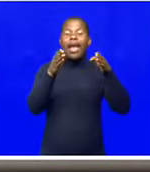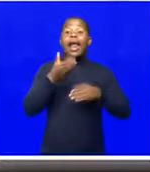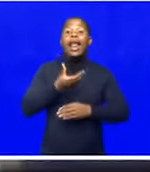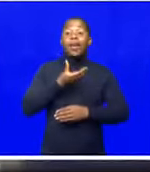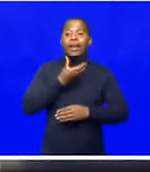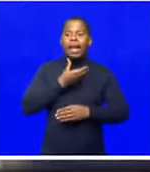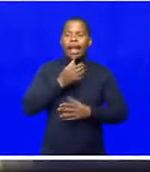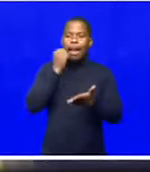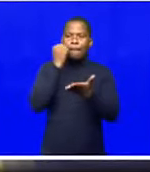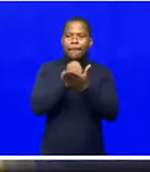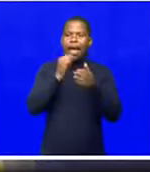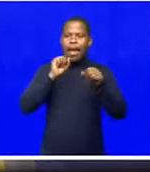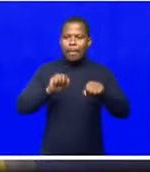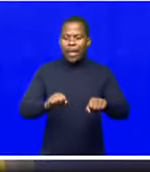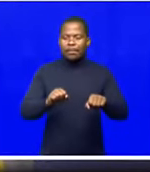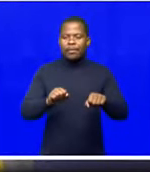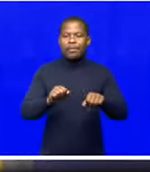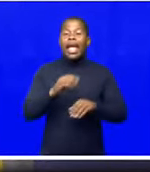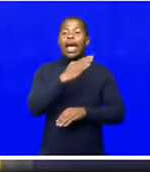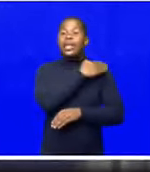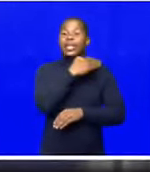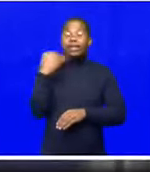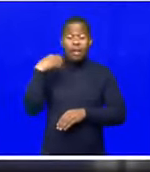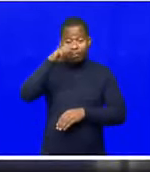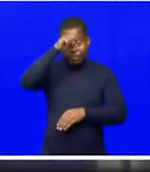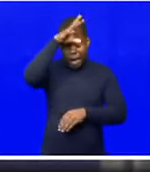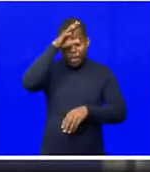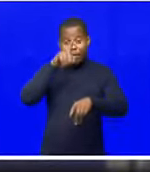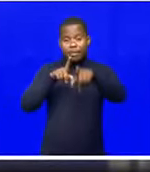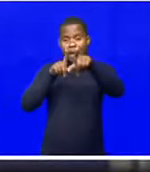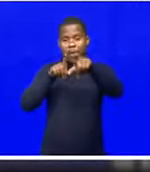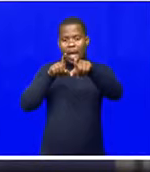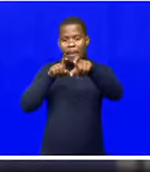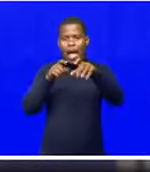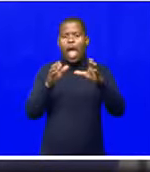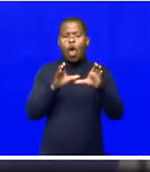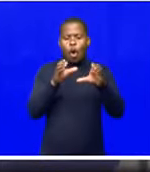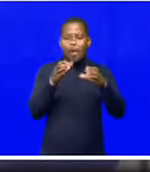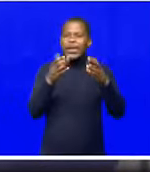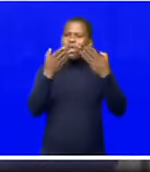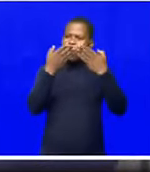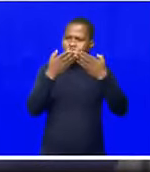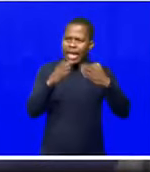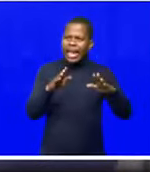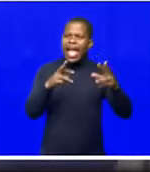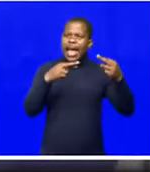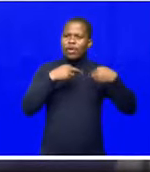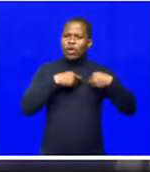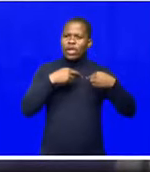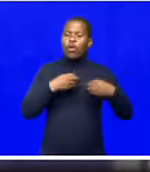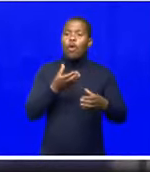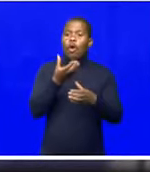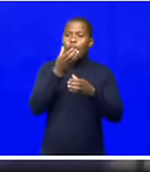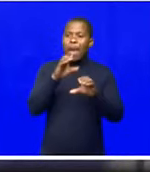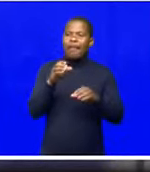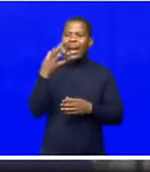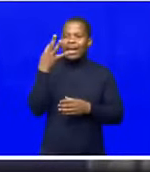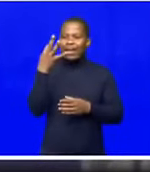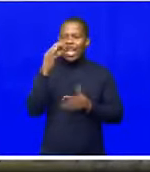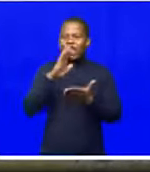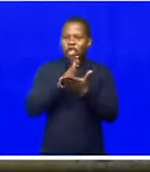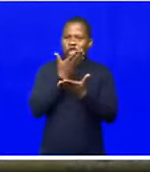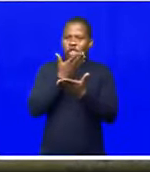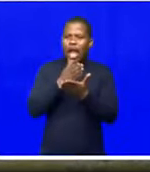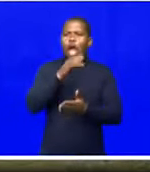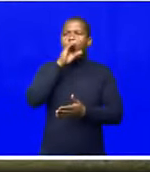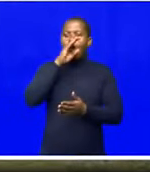Bill. Indvuna yetimcebo waphansi nemandla seyisukumise libandla lelita ukuqinisekisa ukuthi emanti atholakala ngokulingana emaveni